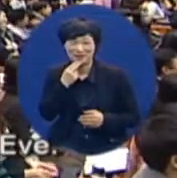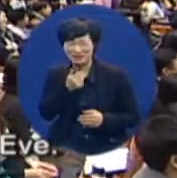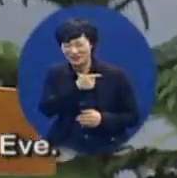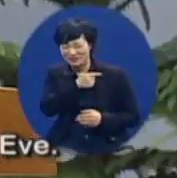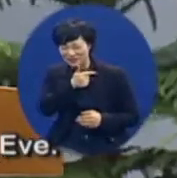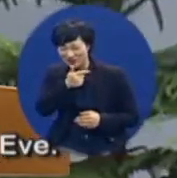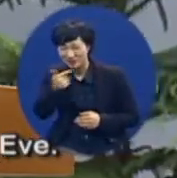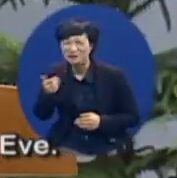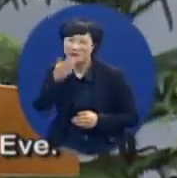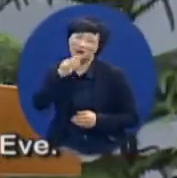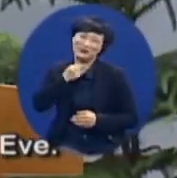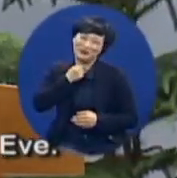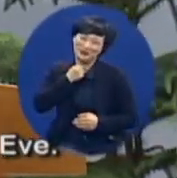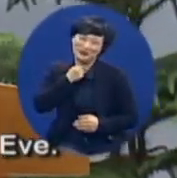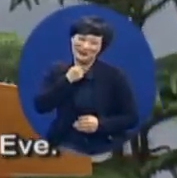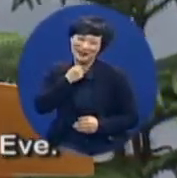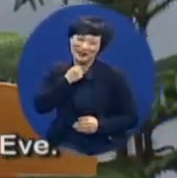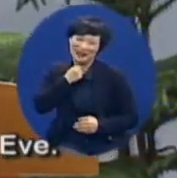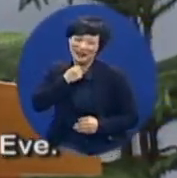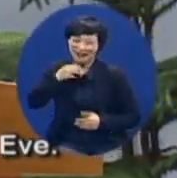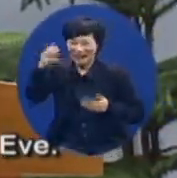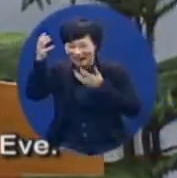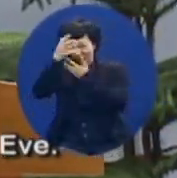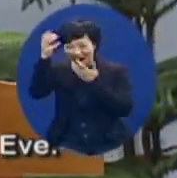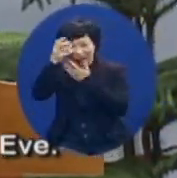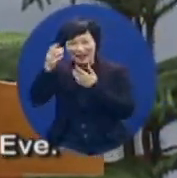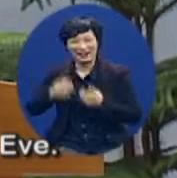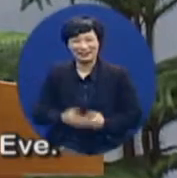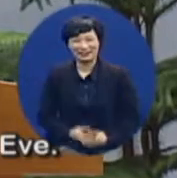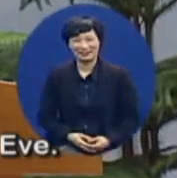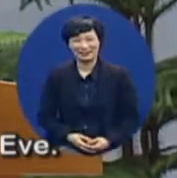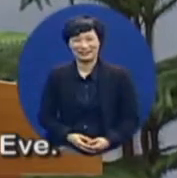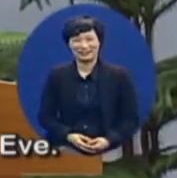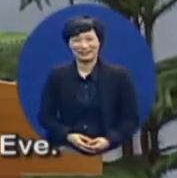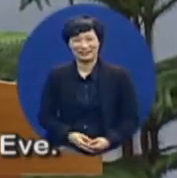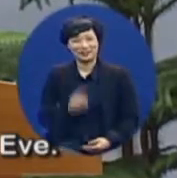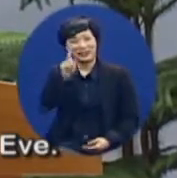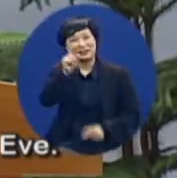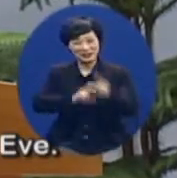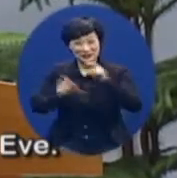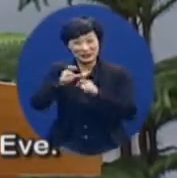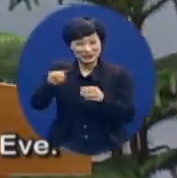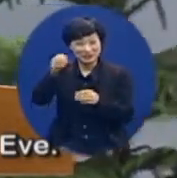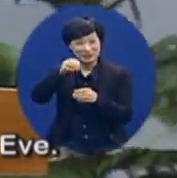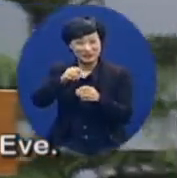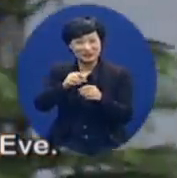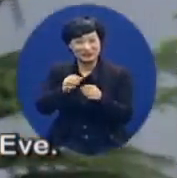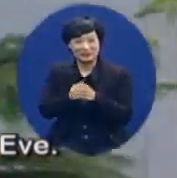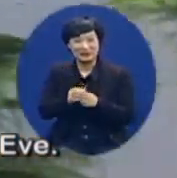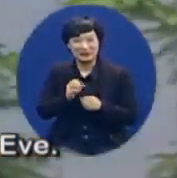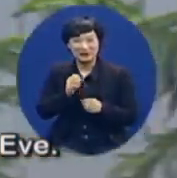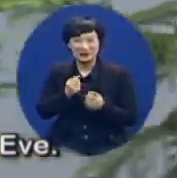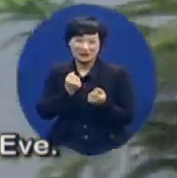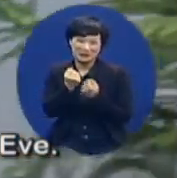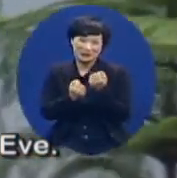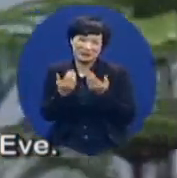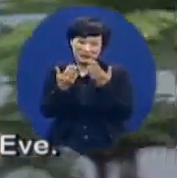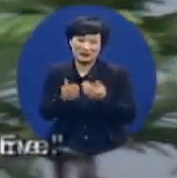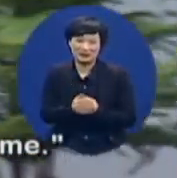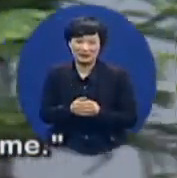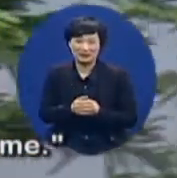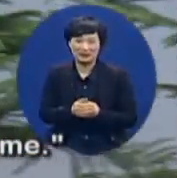어 다무 좋은 거야 또 하나 또 못하면 성탄절